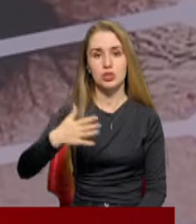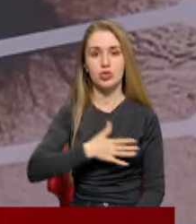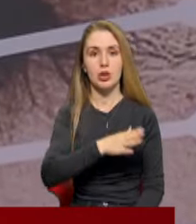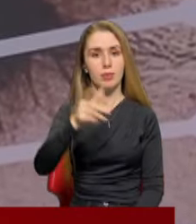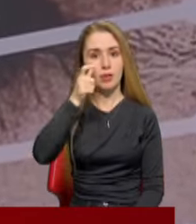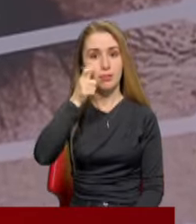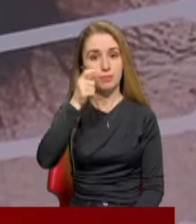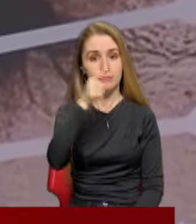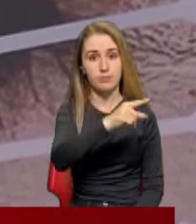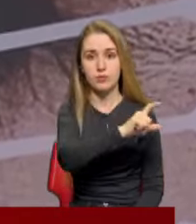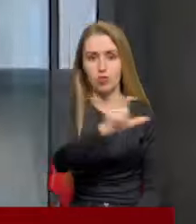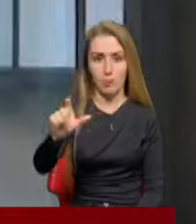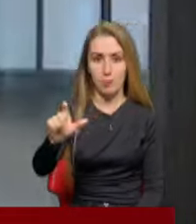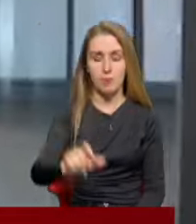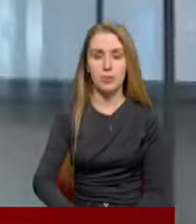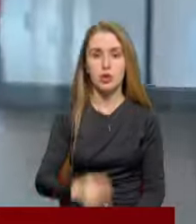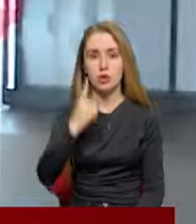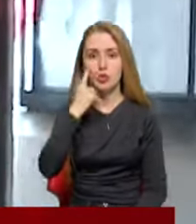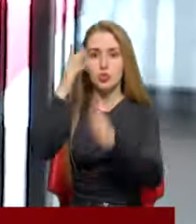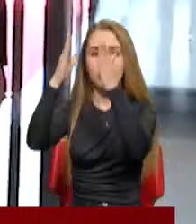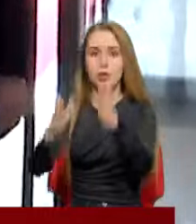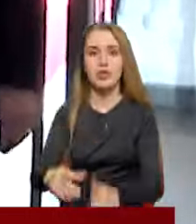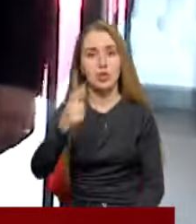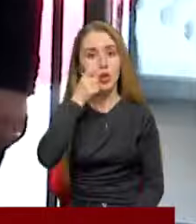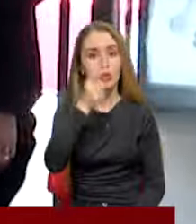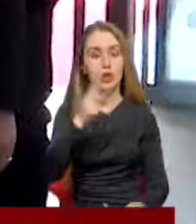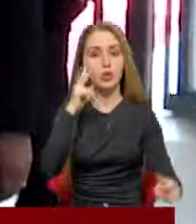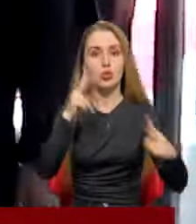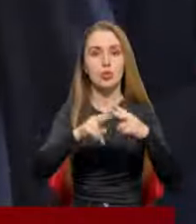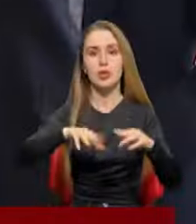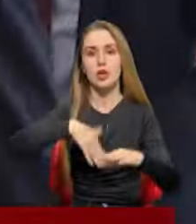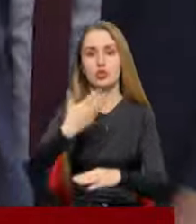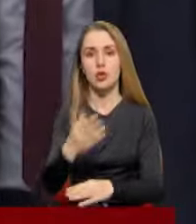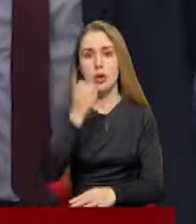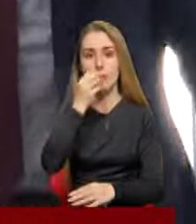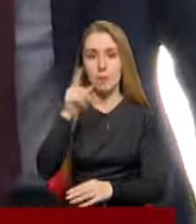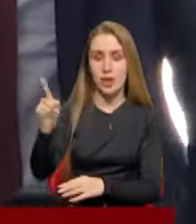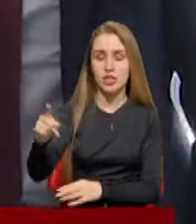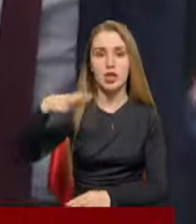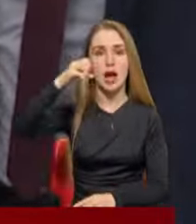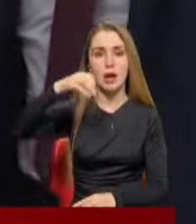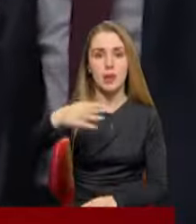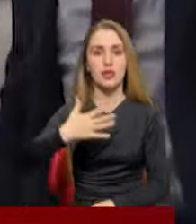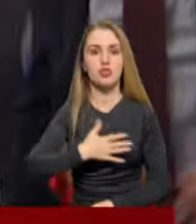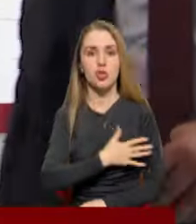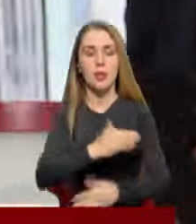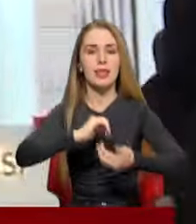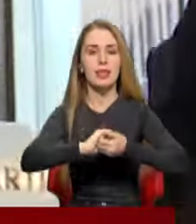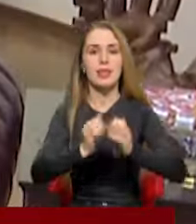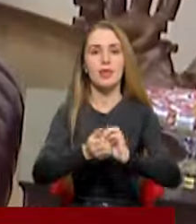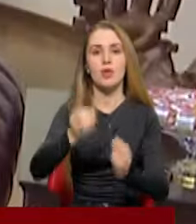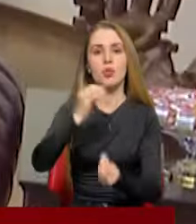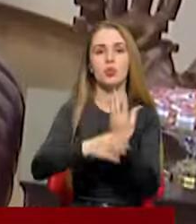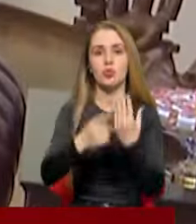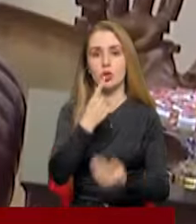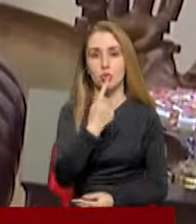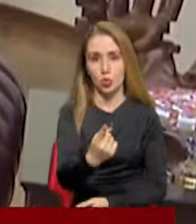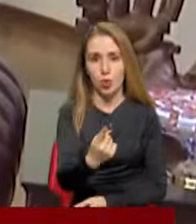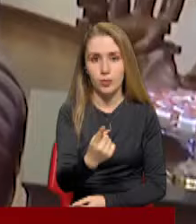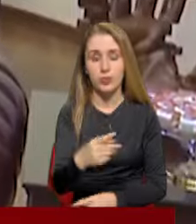Başkanı Özgür Özel'den yanıt geldi. Erdoğan, Özel görüşmesinden sonra Bahçeli'nin AK Parti CHP ittifakı kursunlar